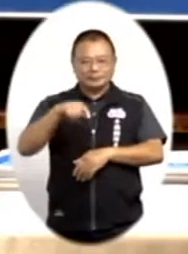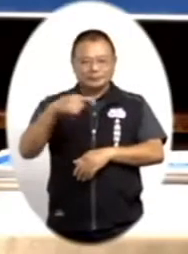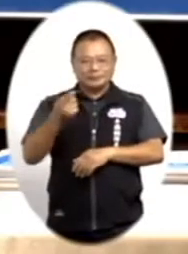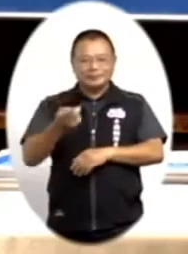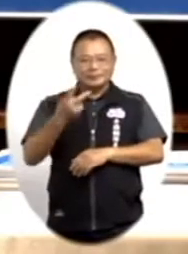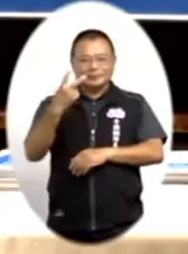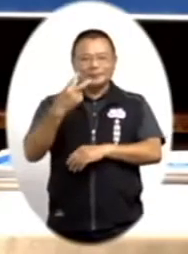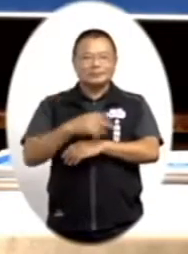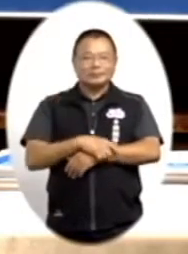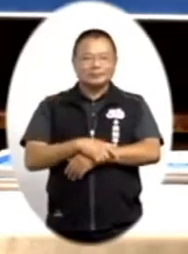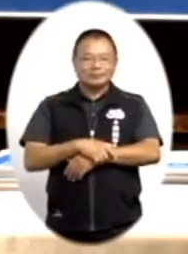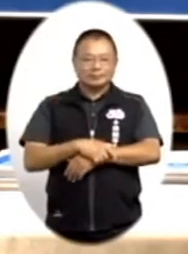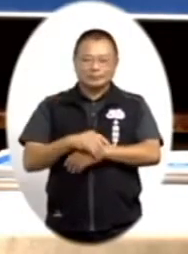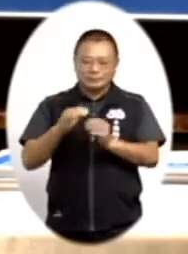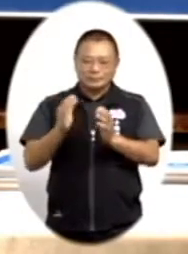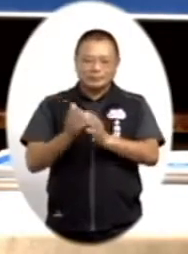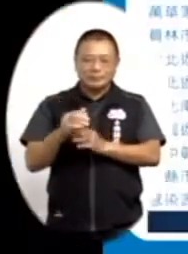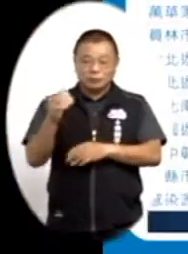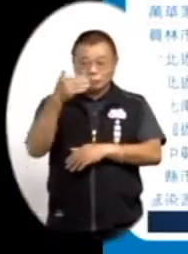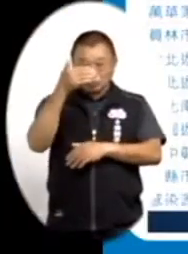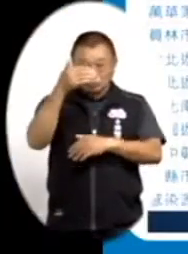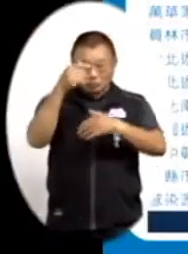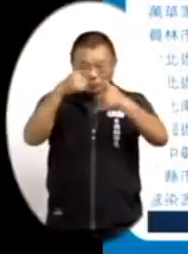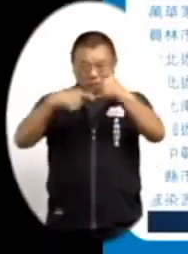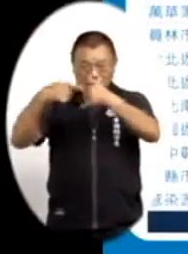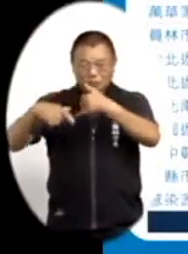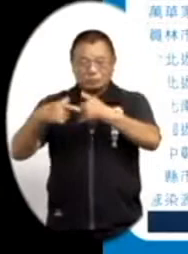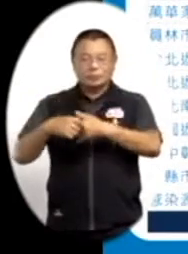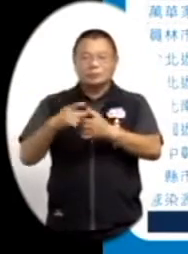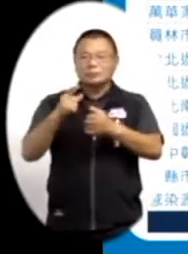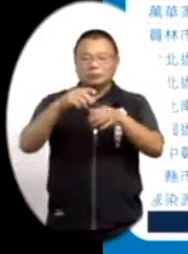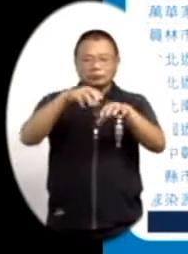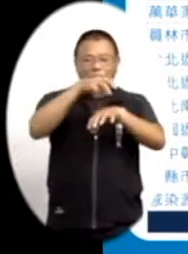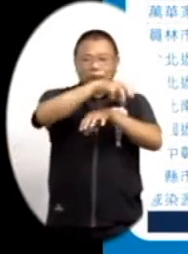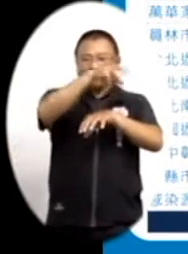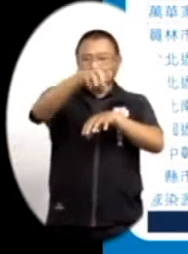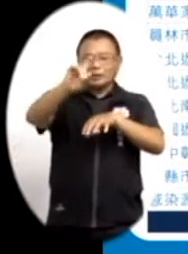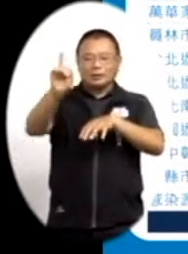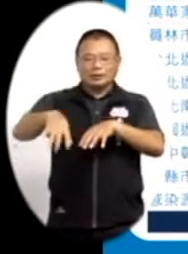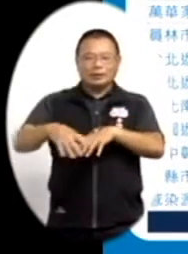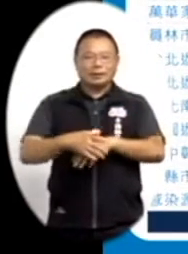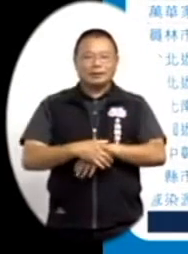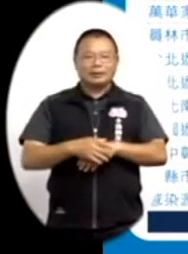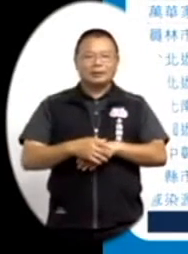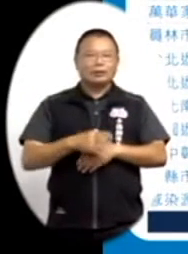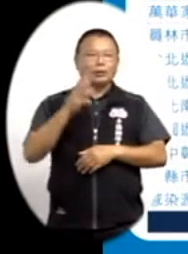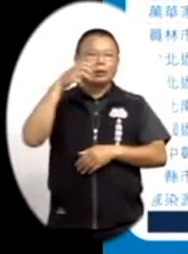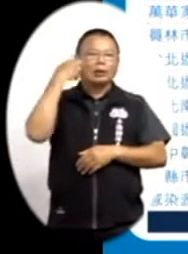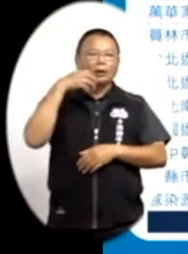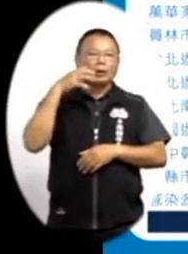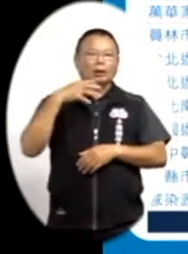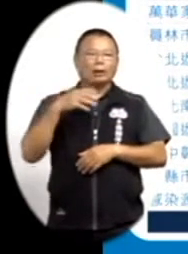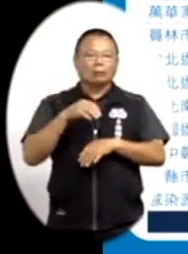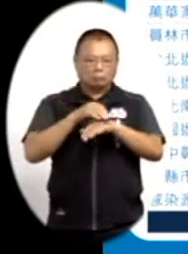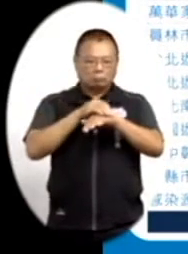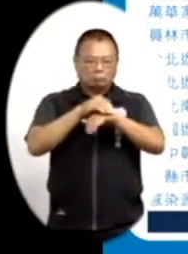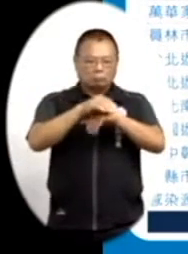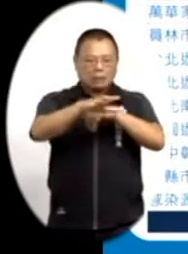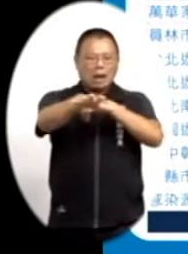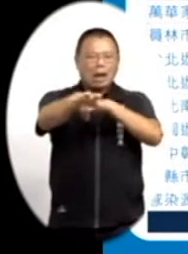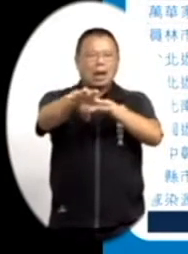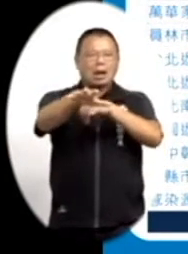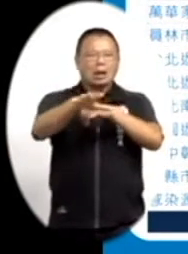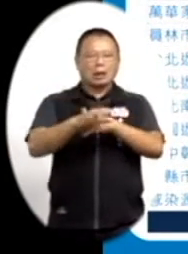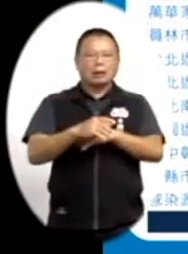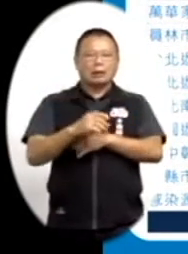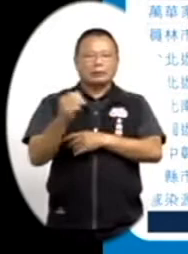我们这一次的总共九个案例，大概分布在哪里？第一个水果商的一个传染链哦，